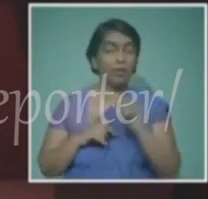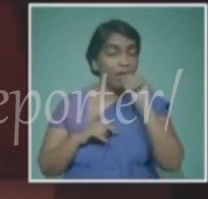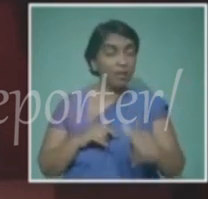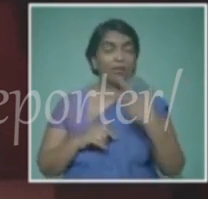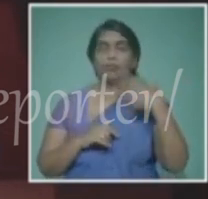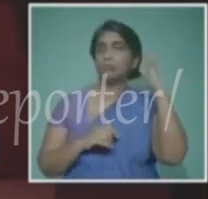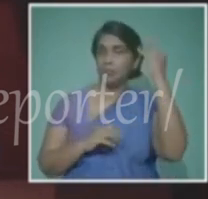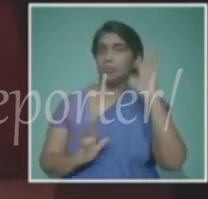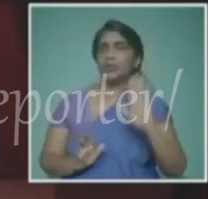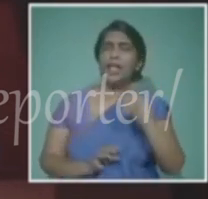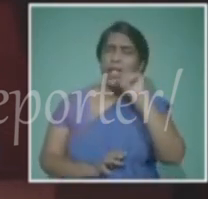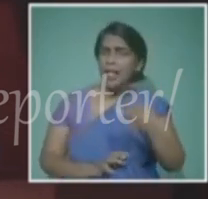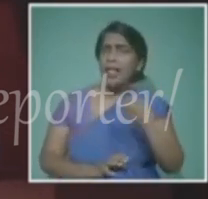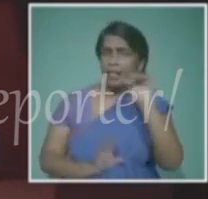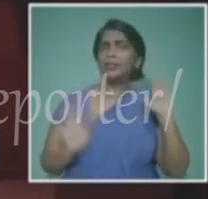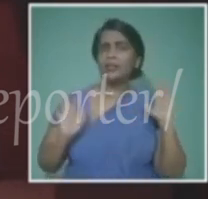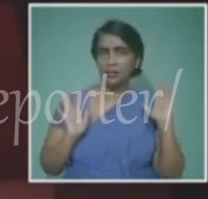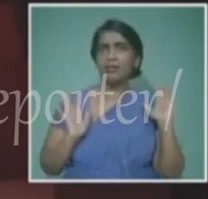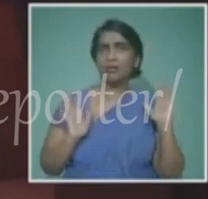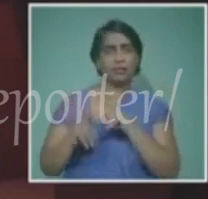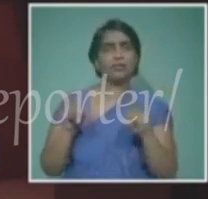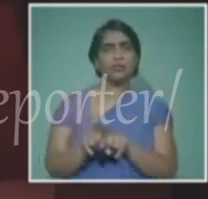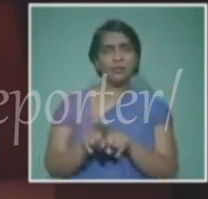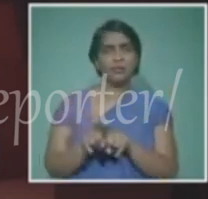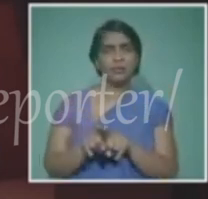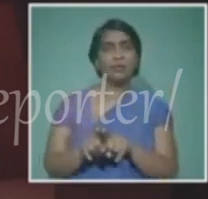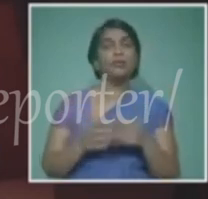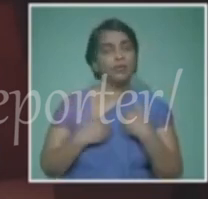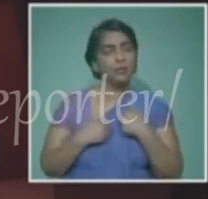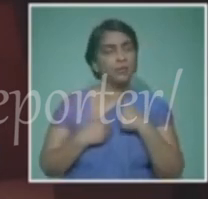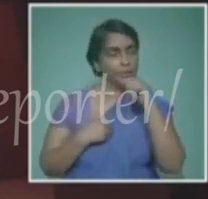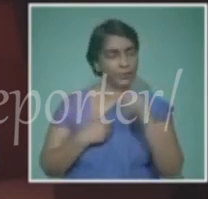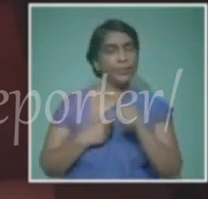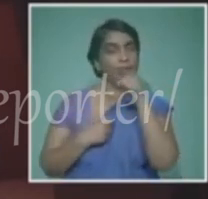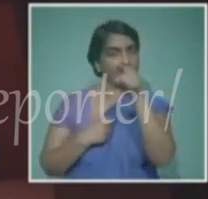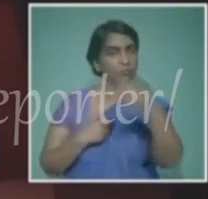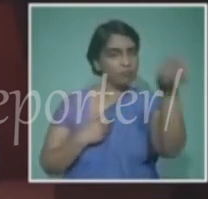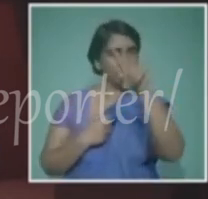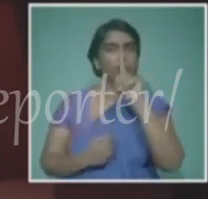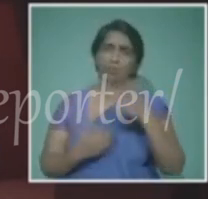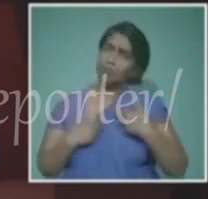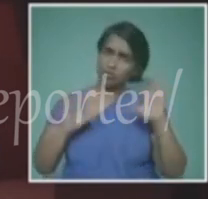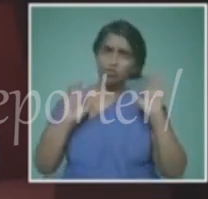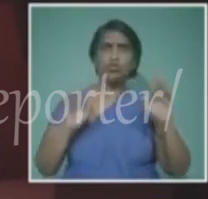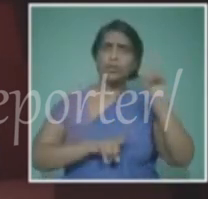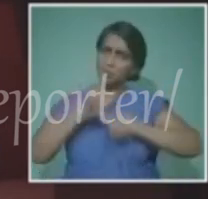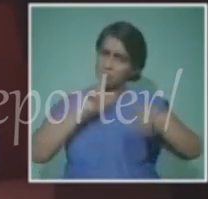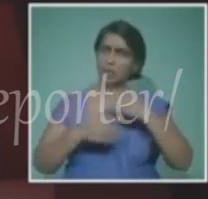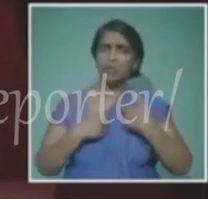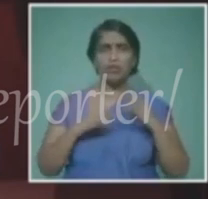යථාර්ථය වෙන්න ඕන. මේක ඇත්ත වෙන්න ඕන. ඒ නිසා මම පැහැදිලිවම ඔබතුමාලට කියන්න කැමතියි, අපි සූදානම් සාකච්ඡා